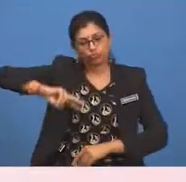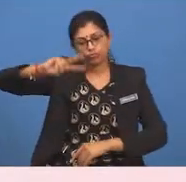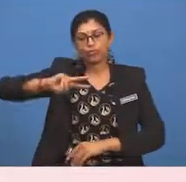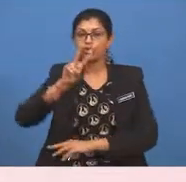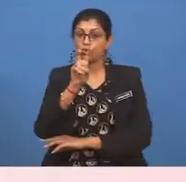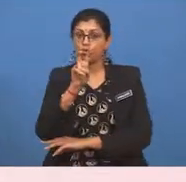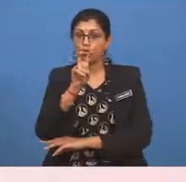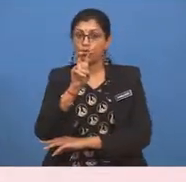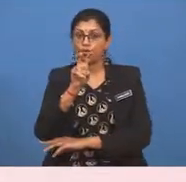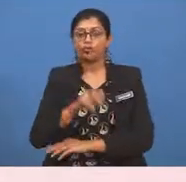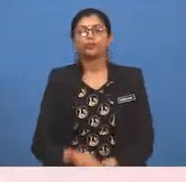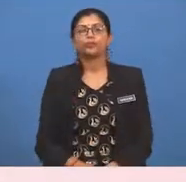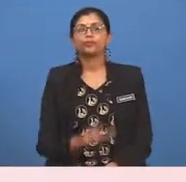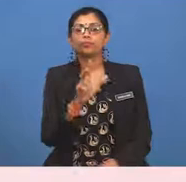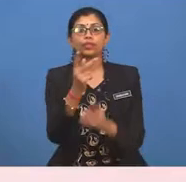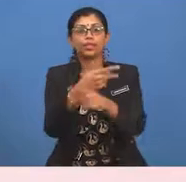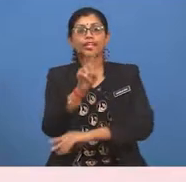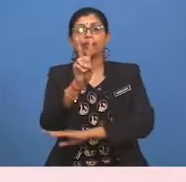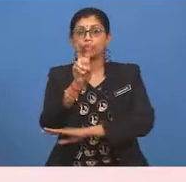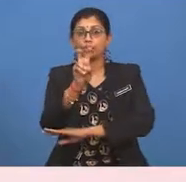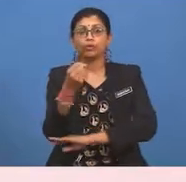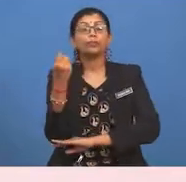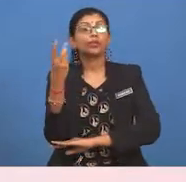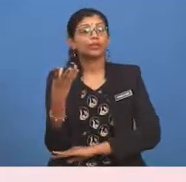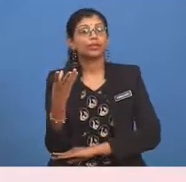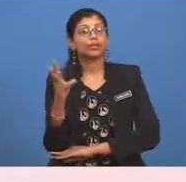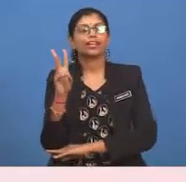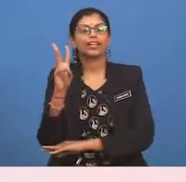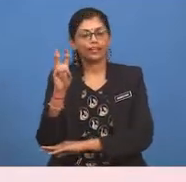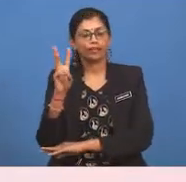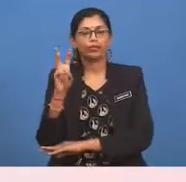Hasil yang diperolehi adalah